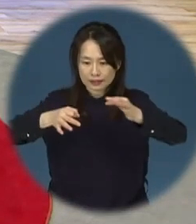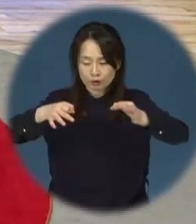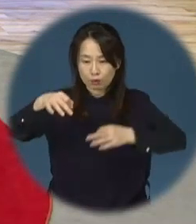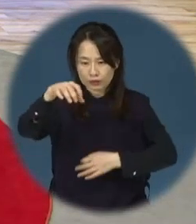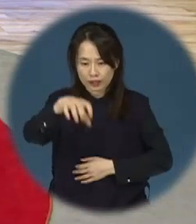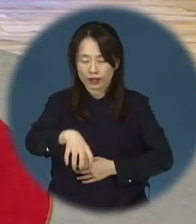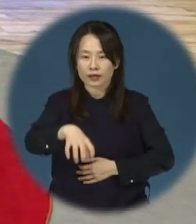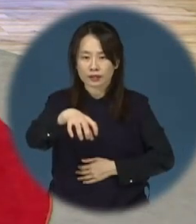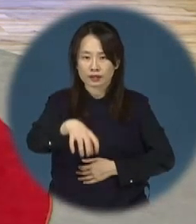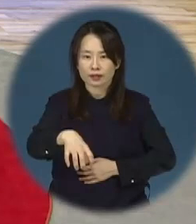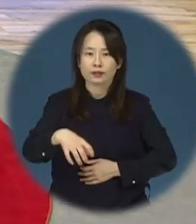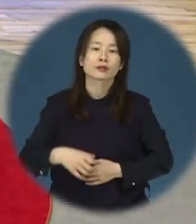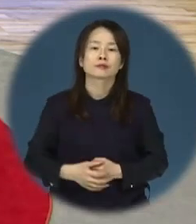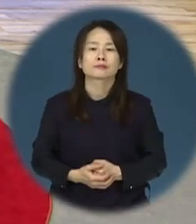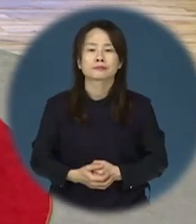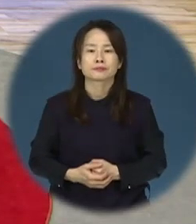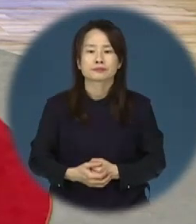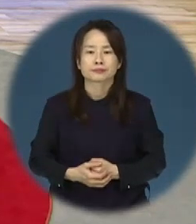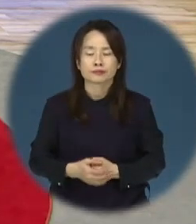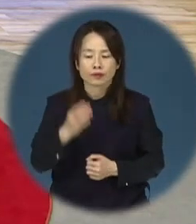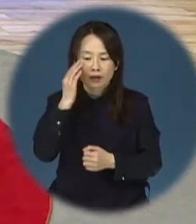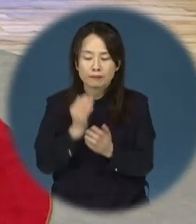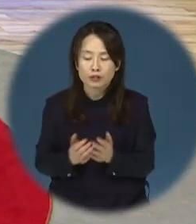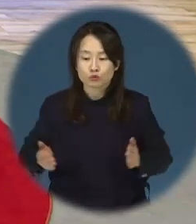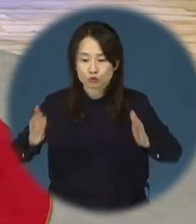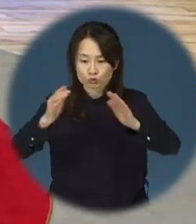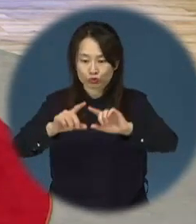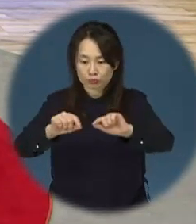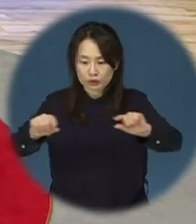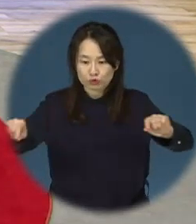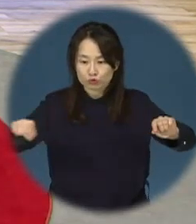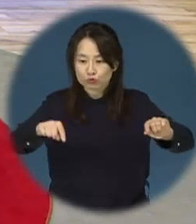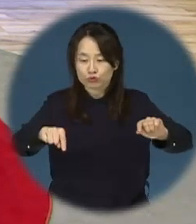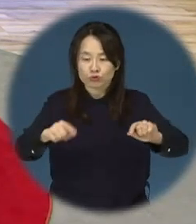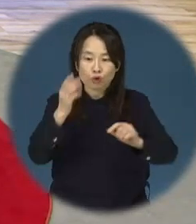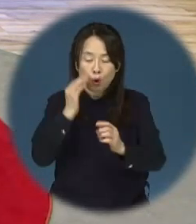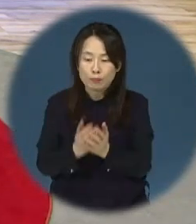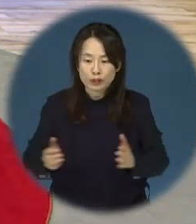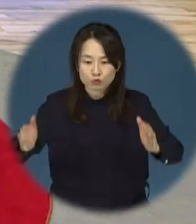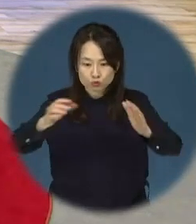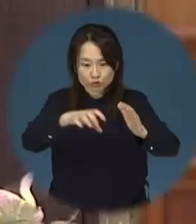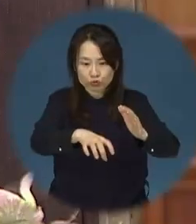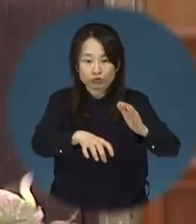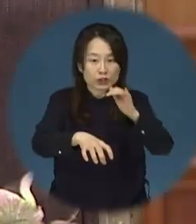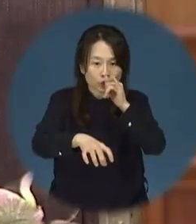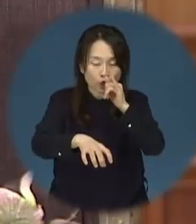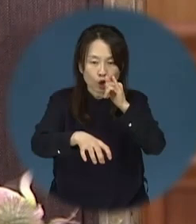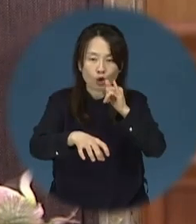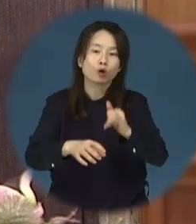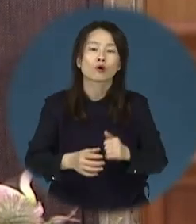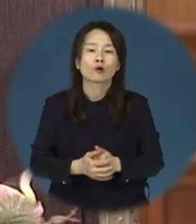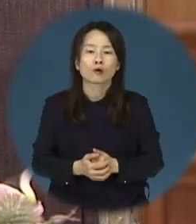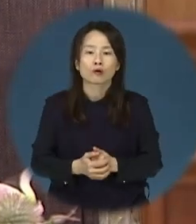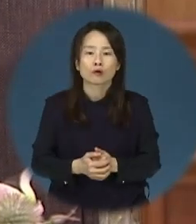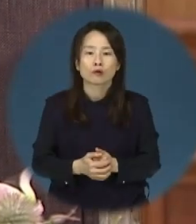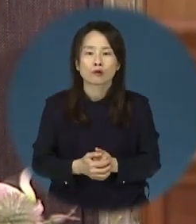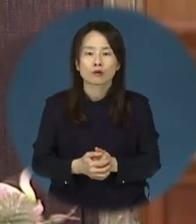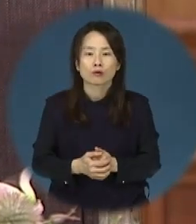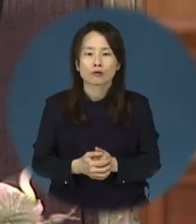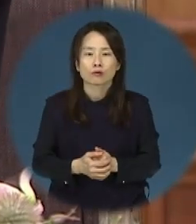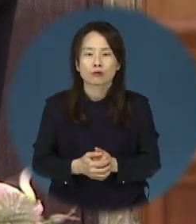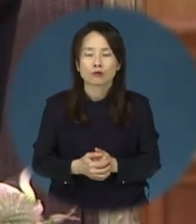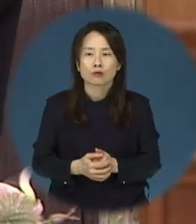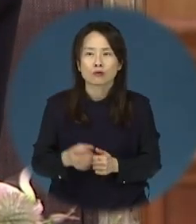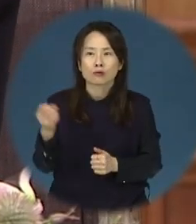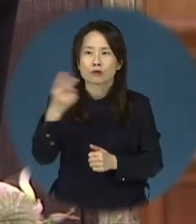앞이 야채시장에 이제 배추가 굴러다니잖아요 바닥에 그러니까 그다음에 비 오고 배추가 많이 굴러다니면 되게 더